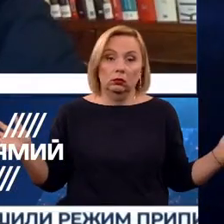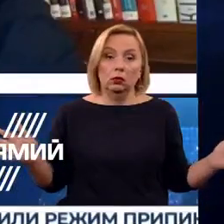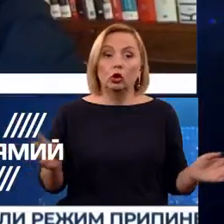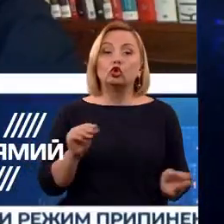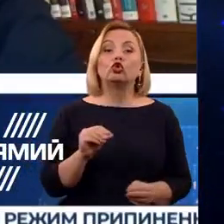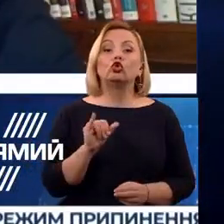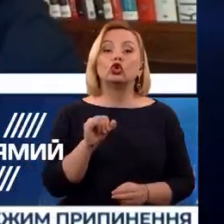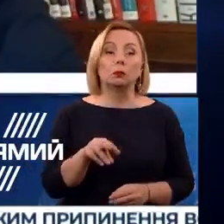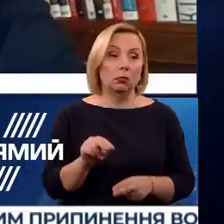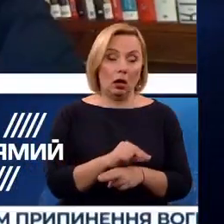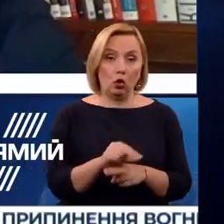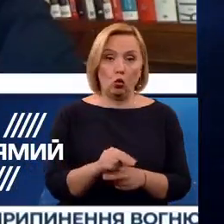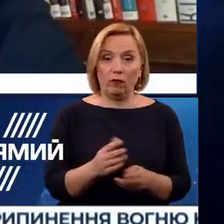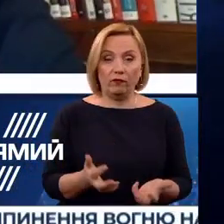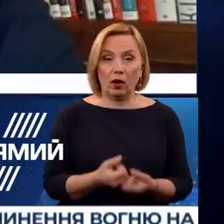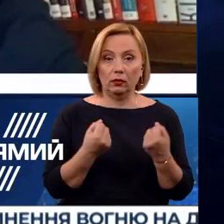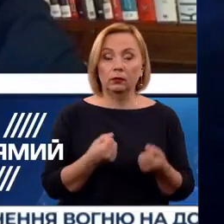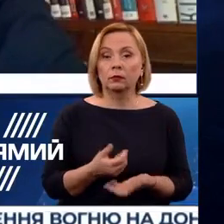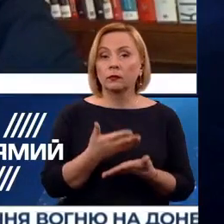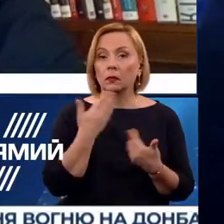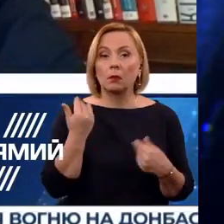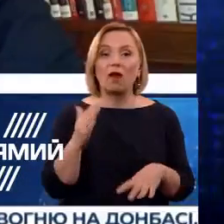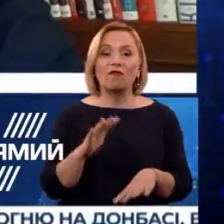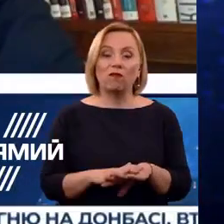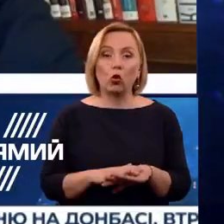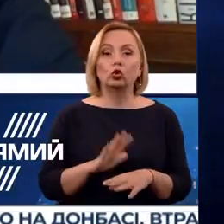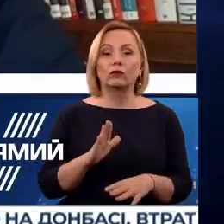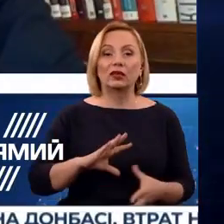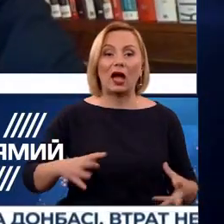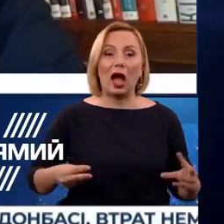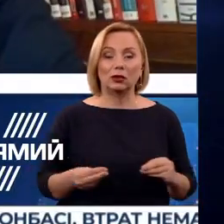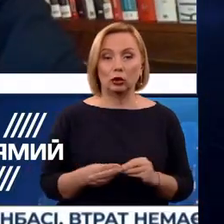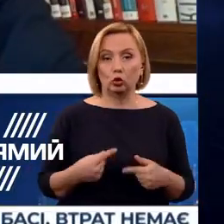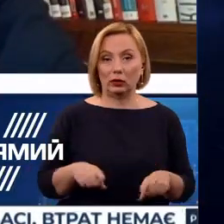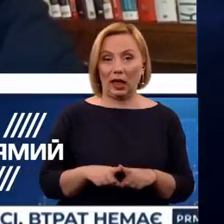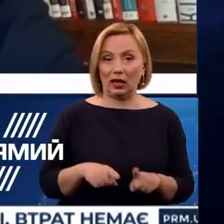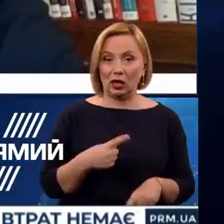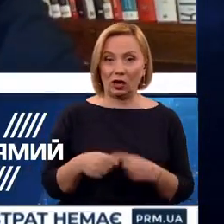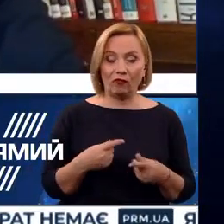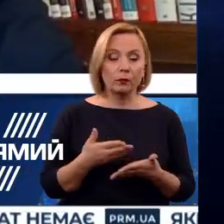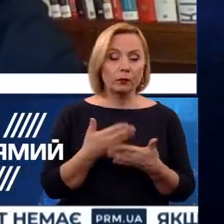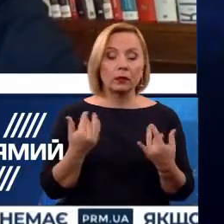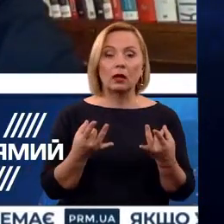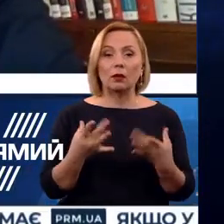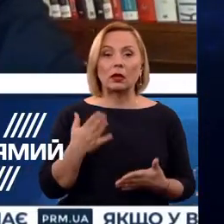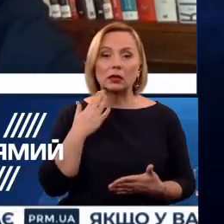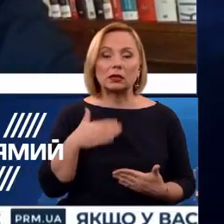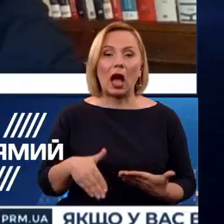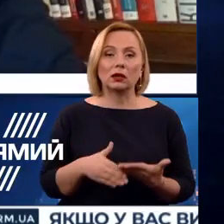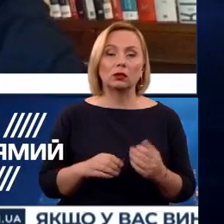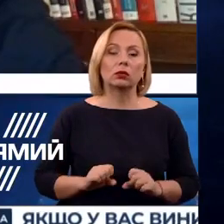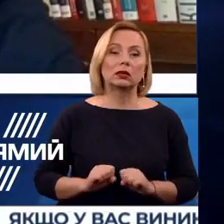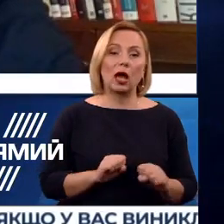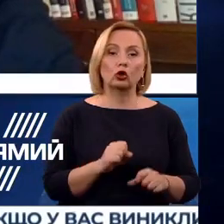чим лікувати. Немає ліжкового фонду внаслідок цих так званих медичних реформ. Немає елементарних засобів захисту через